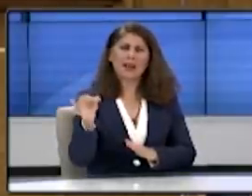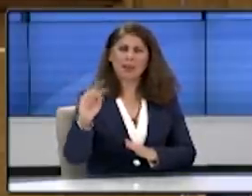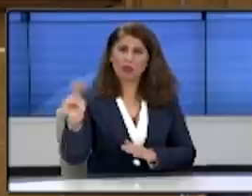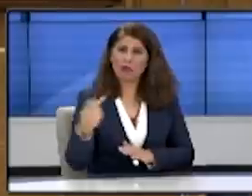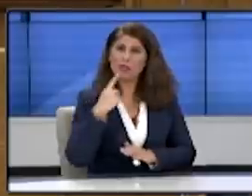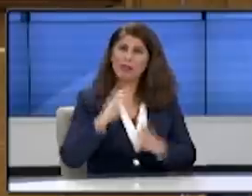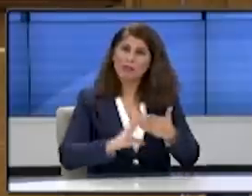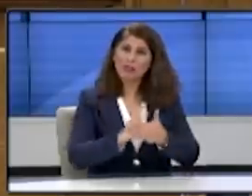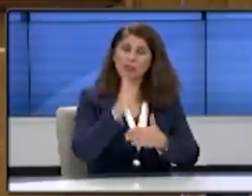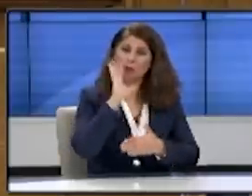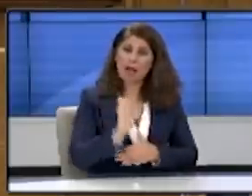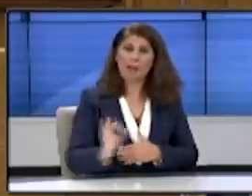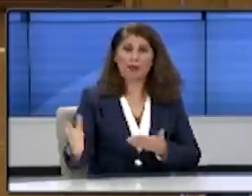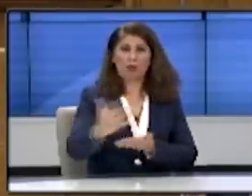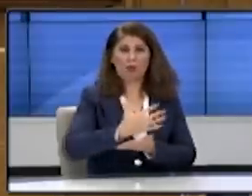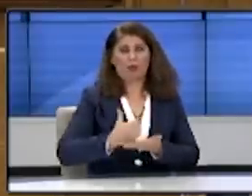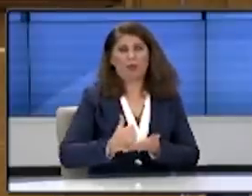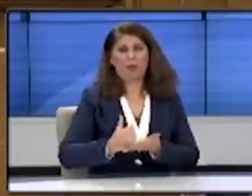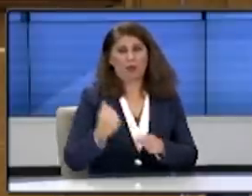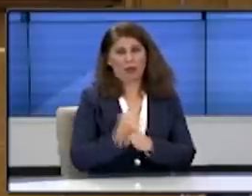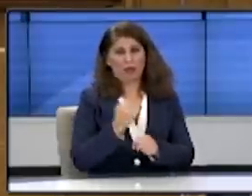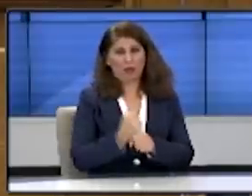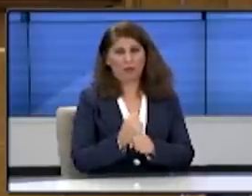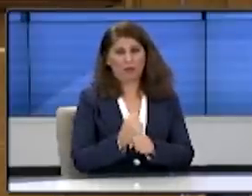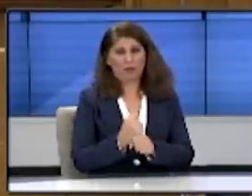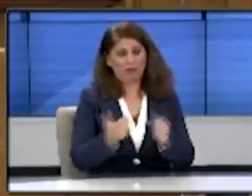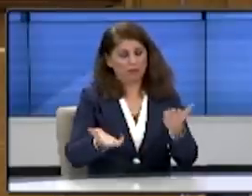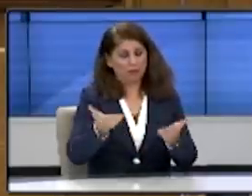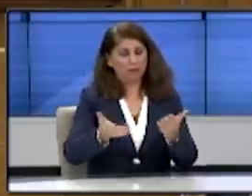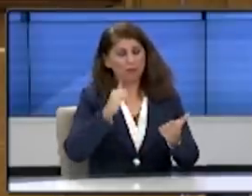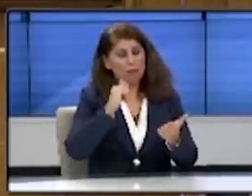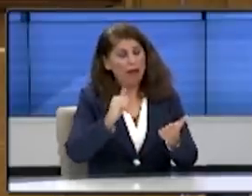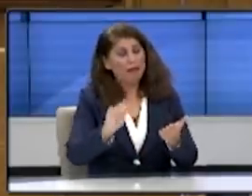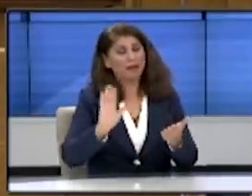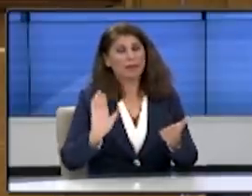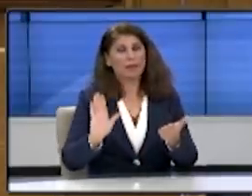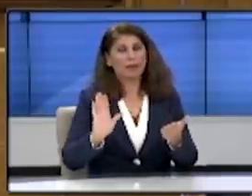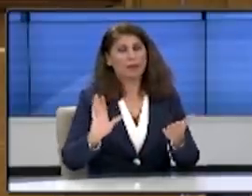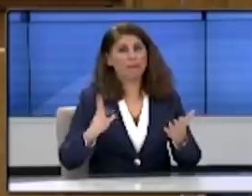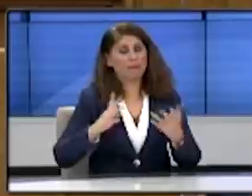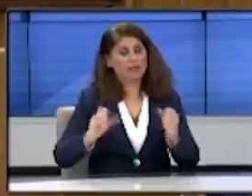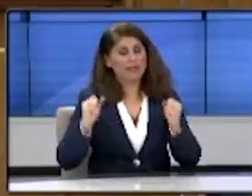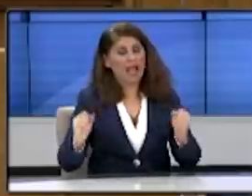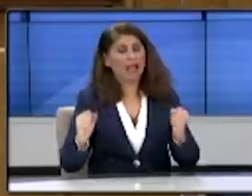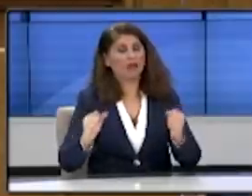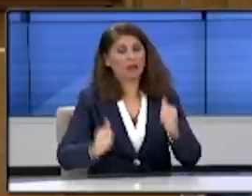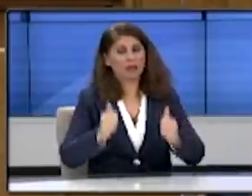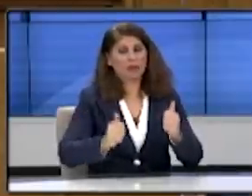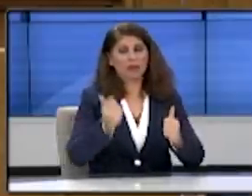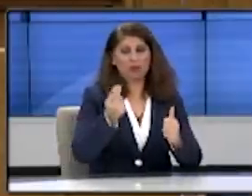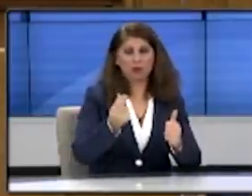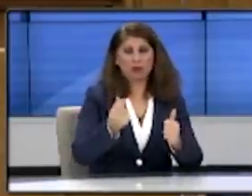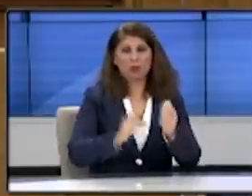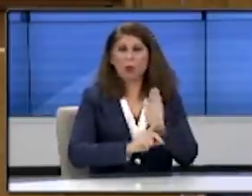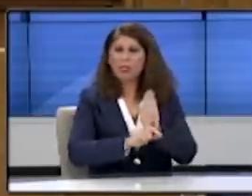ως βελτίωση του πραγματικού εισοδήματος των εργαζομένων, σε συνάρτηση πάντα υποτίθεται με τις αντοχές ανταγωνιστικότητας, της